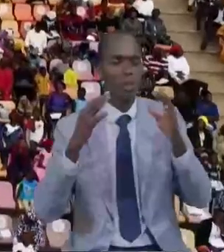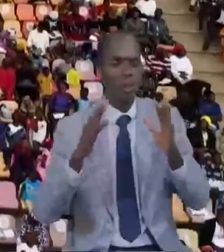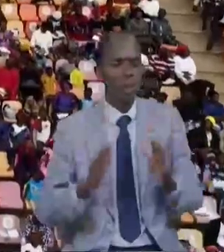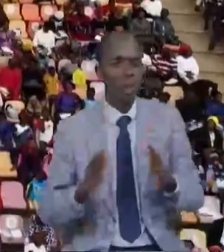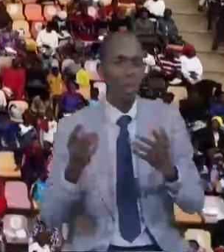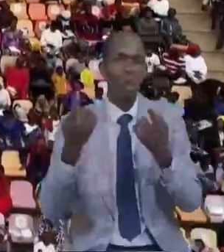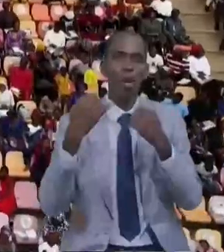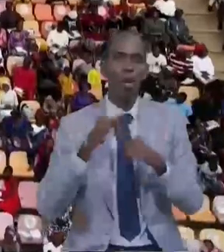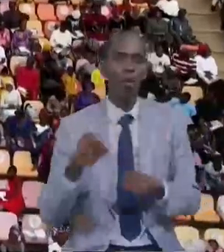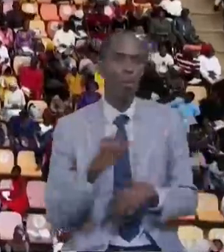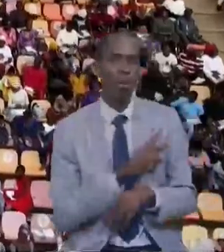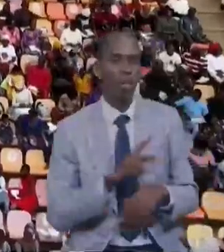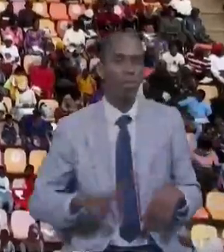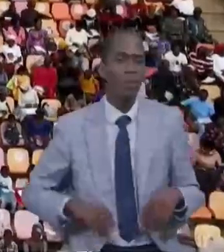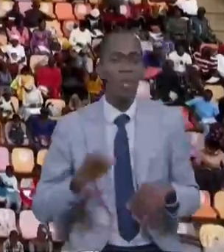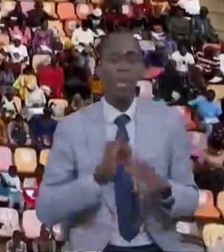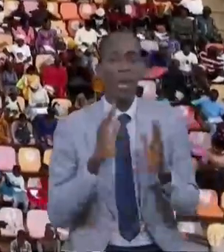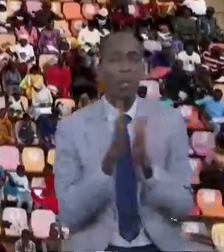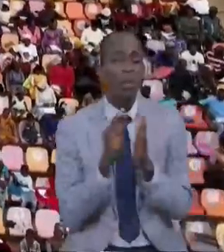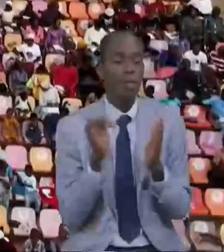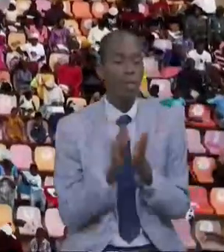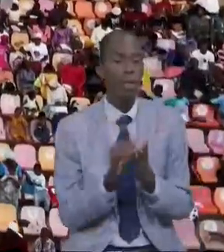vie au nom de Jésus.